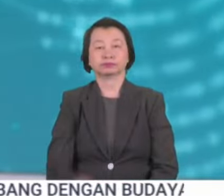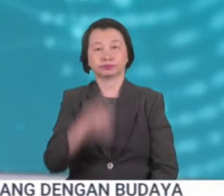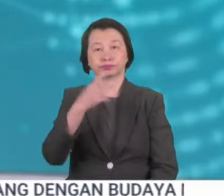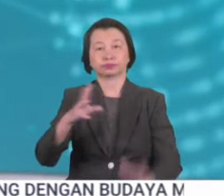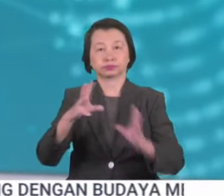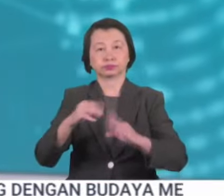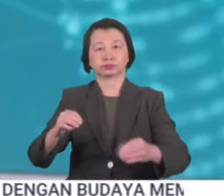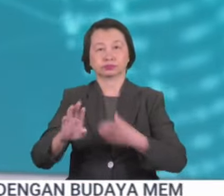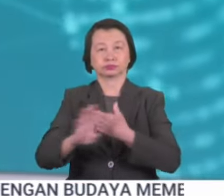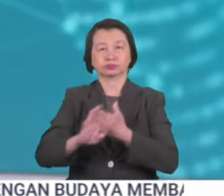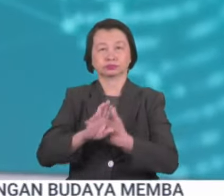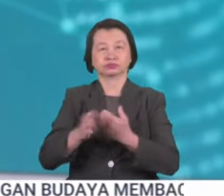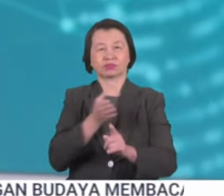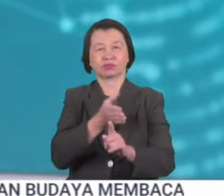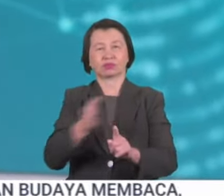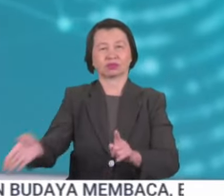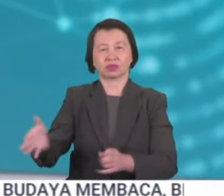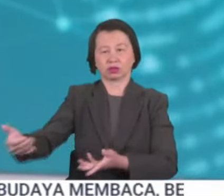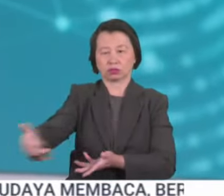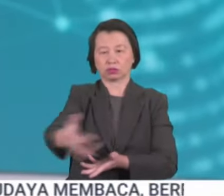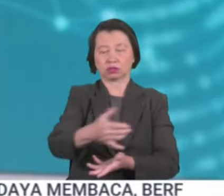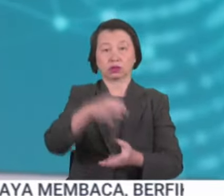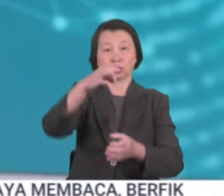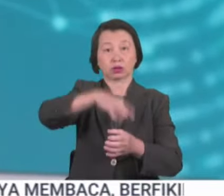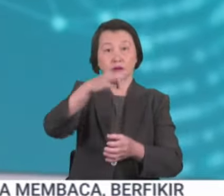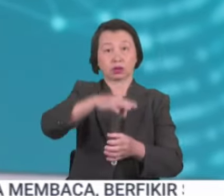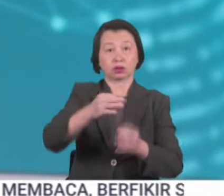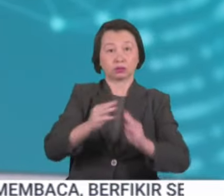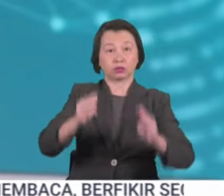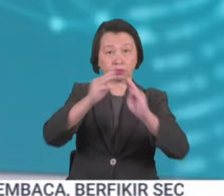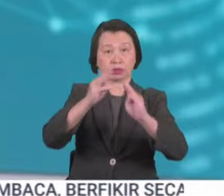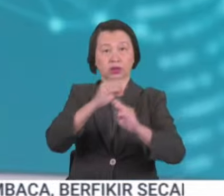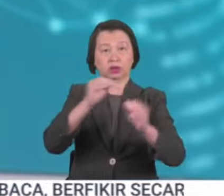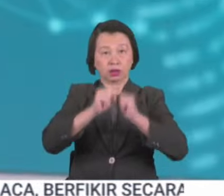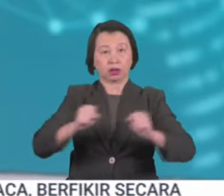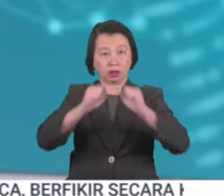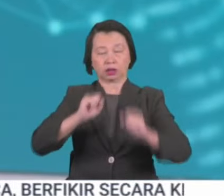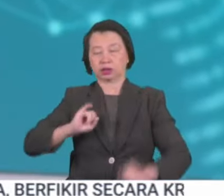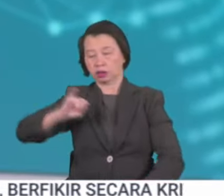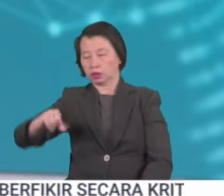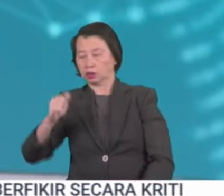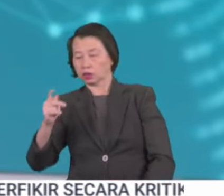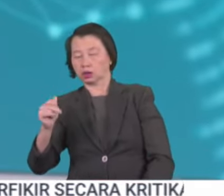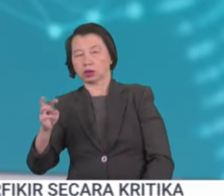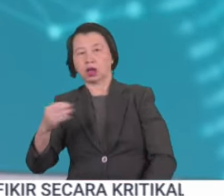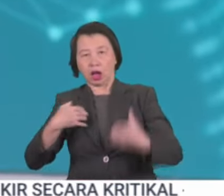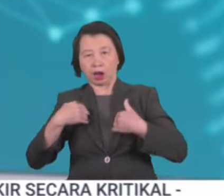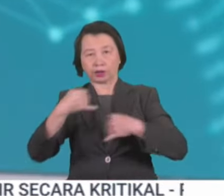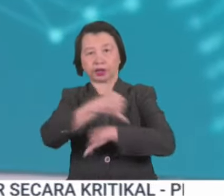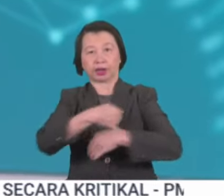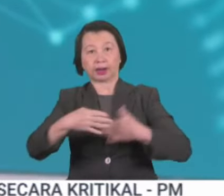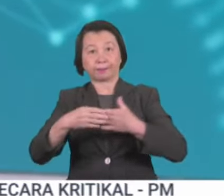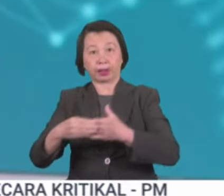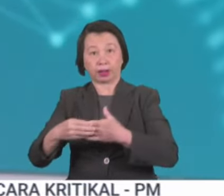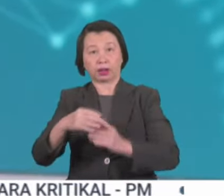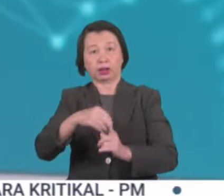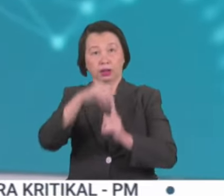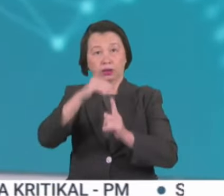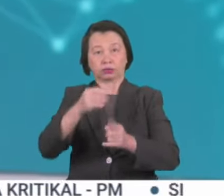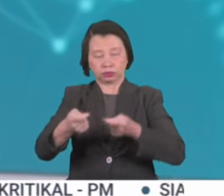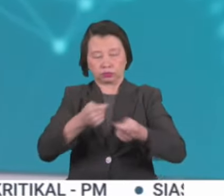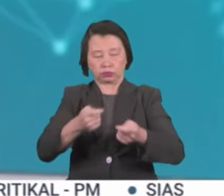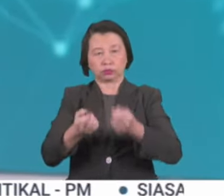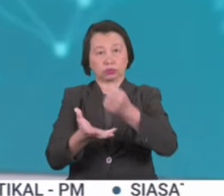Bagi tangani risiko penyelewengan kutipan tabung masjid dan surau, JAKIM wujudkan garis panduan khusus bagi pengurusan